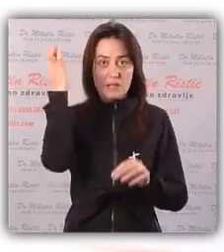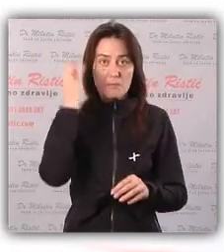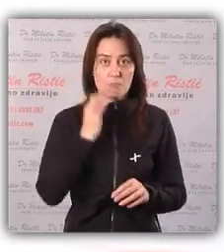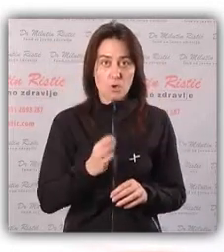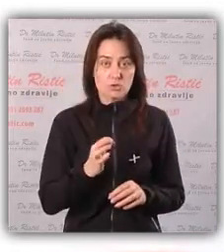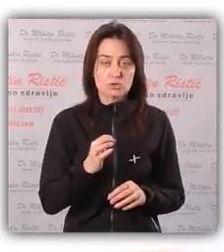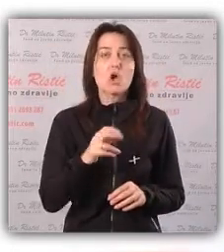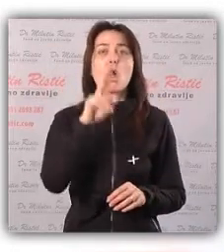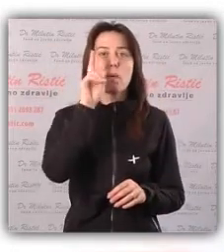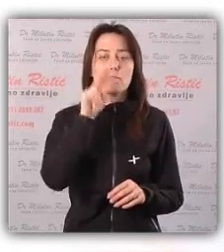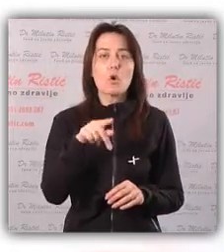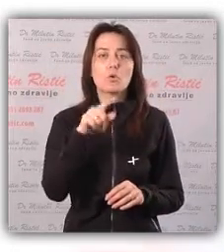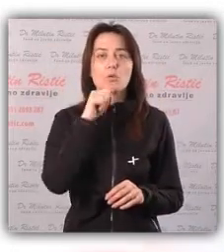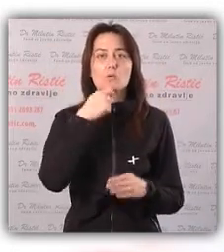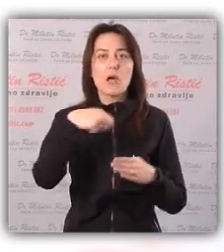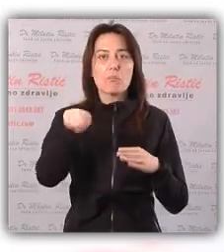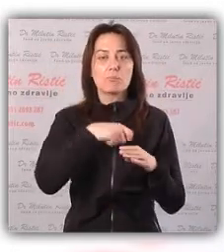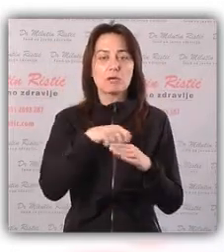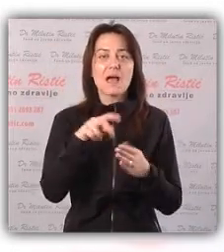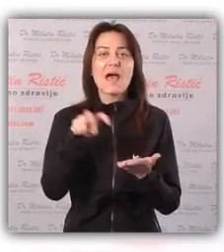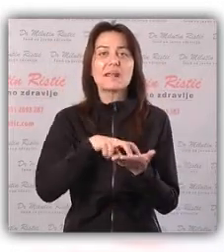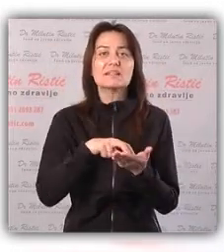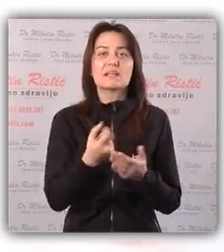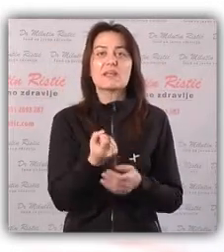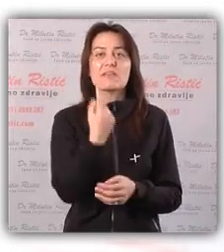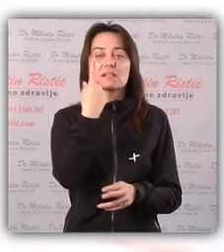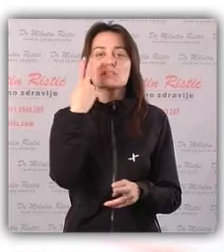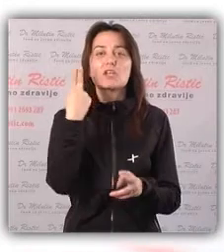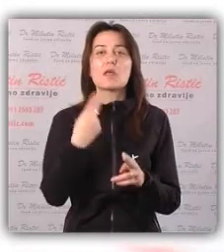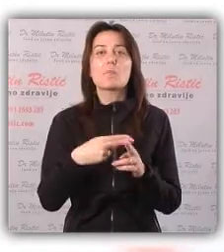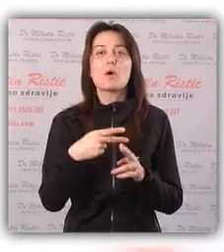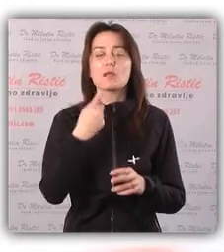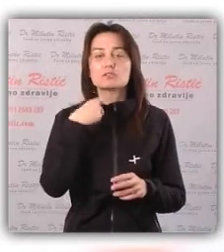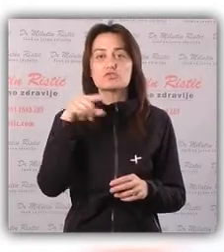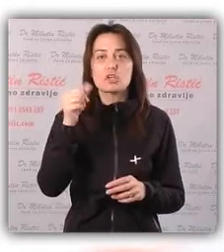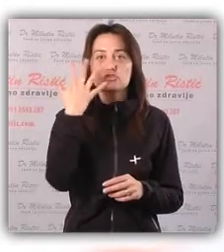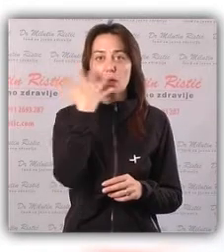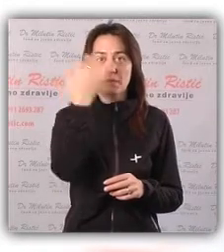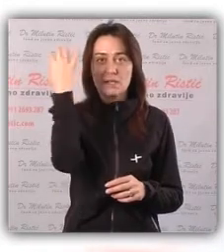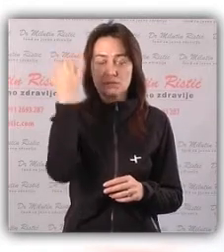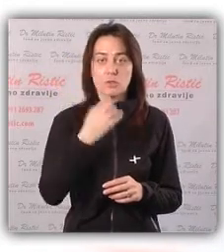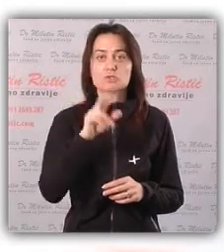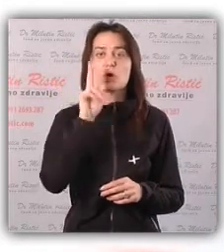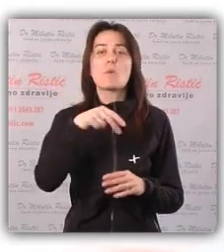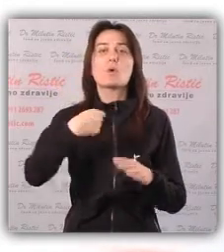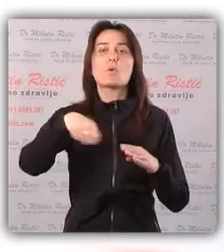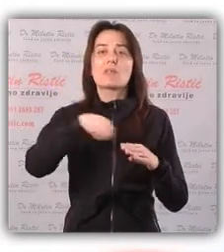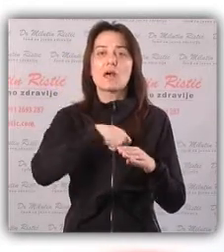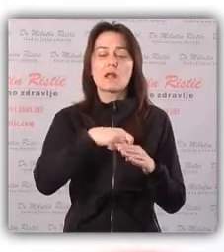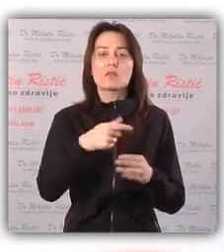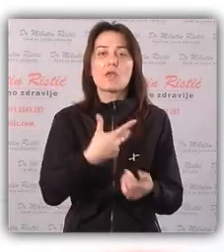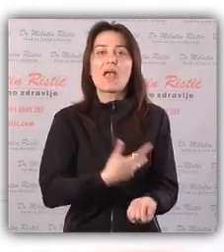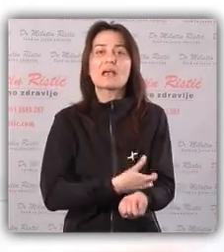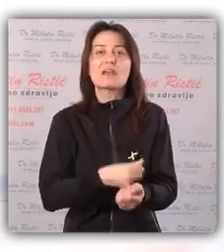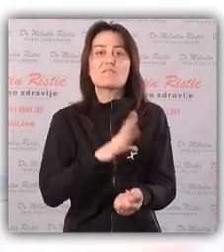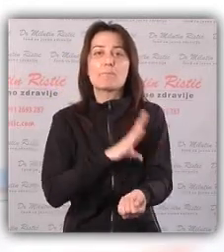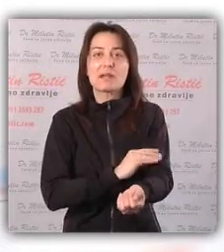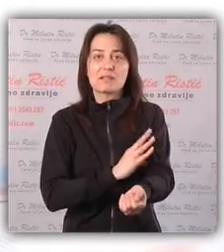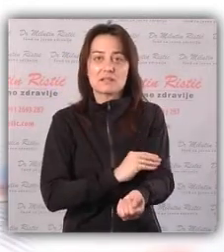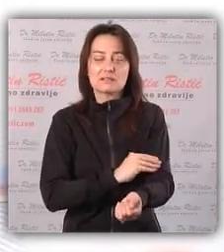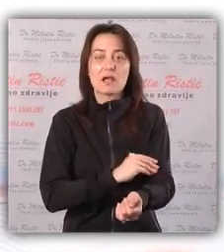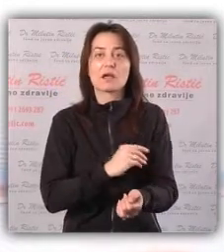težine od samo 10% mogu da redukuju rizik za nastanak šećerne bolesti do 50%. Mogu da